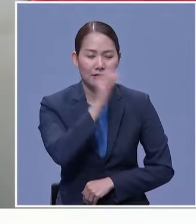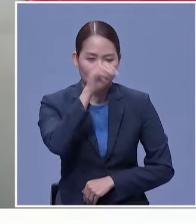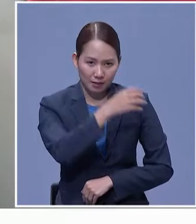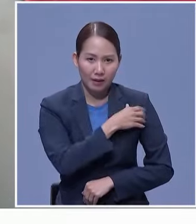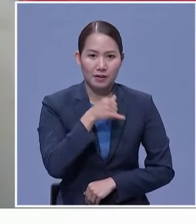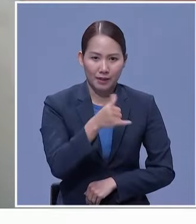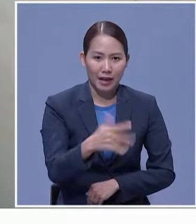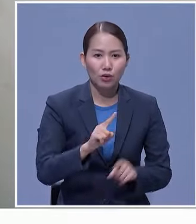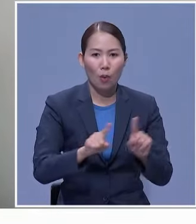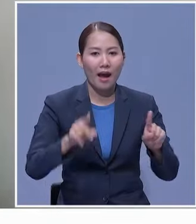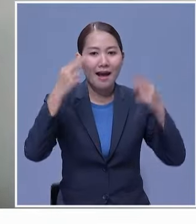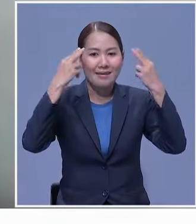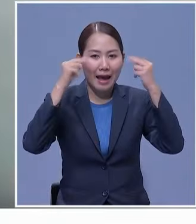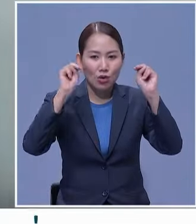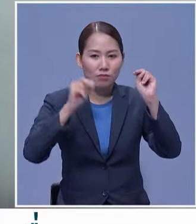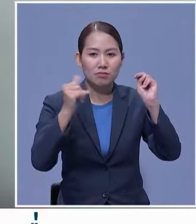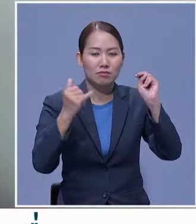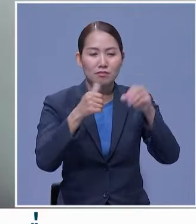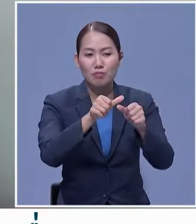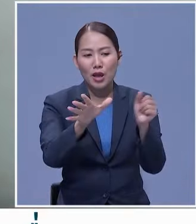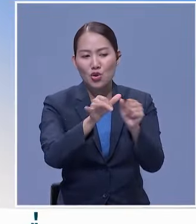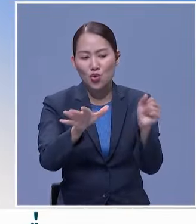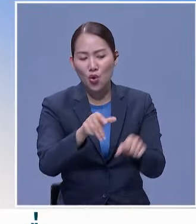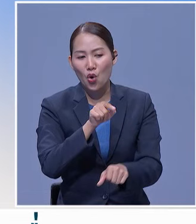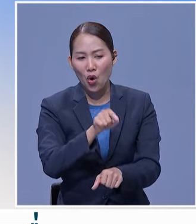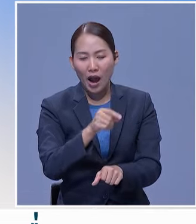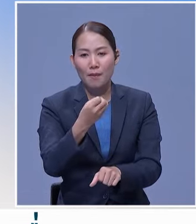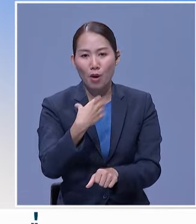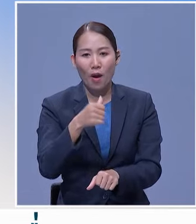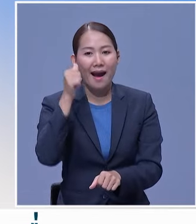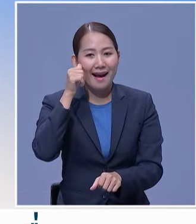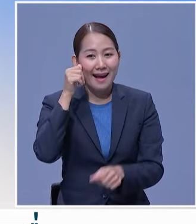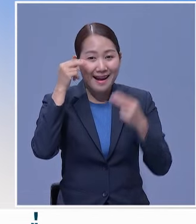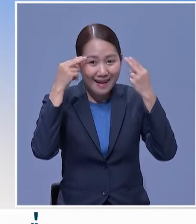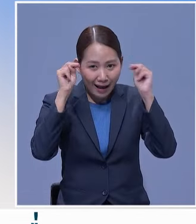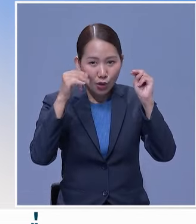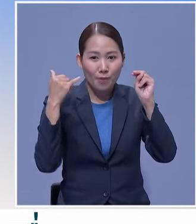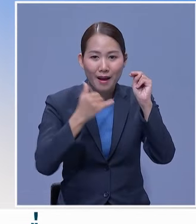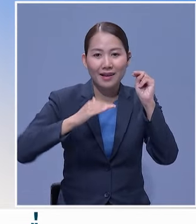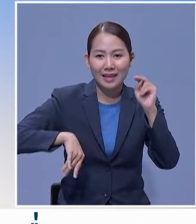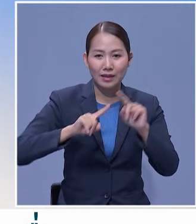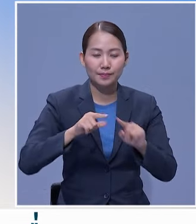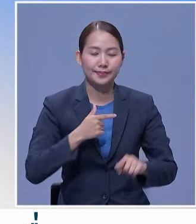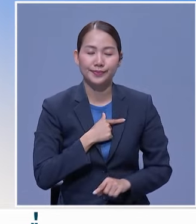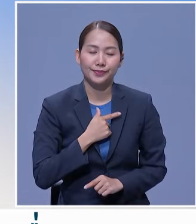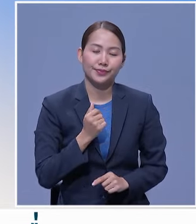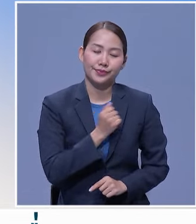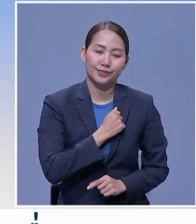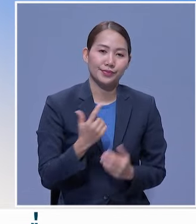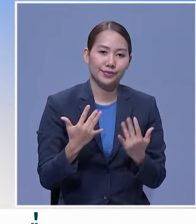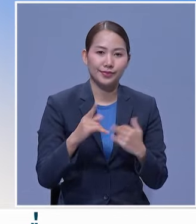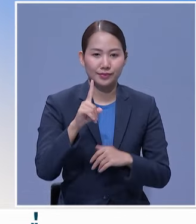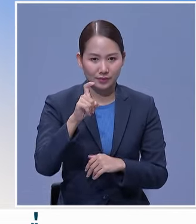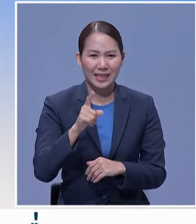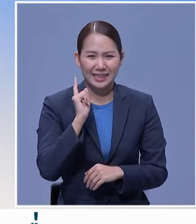รับเดือดร้อนหมดแหละตึกแถวเนี้ย คือชาวบ้านเขาบอกว่าจ่ายก็จ่ายได้แต่มาเป็นก้อนแบบนี้เขาไม่ไหวเห